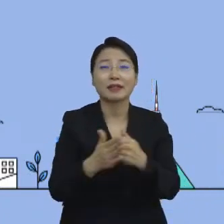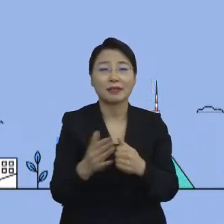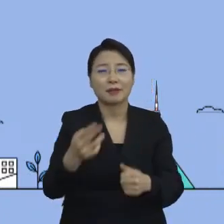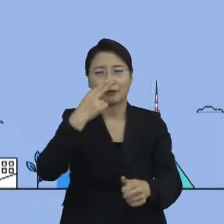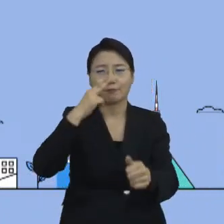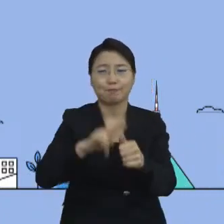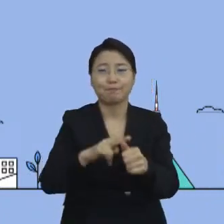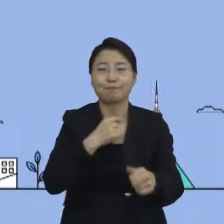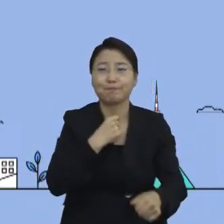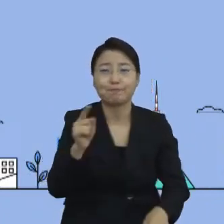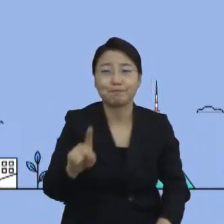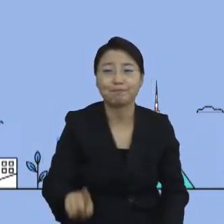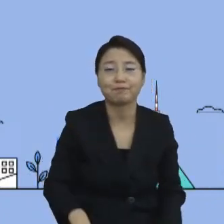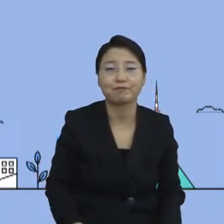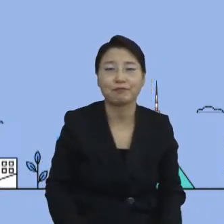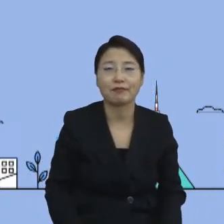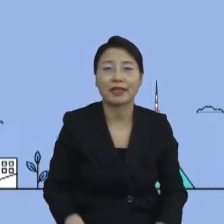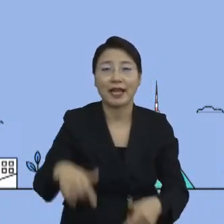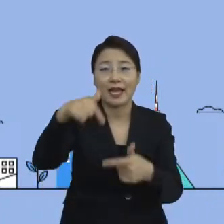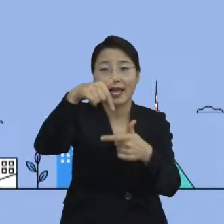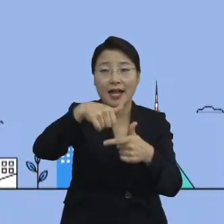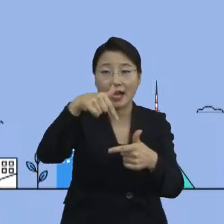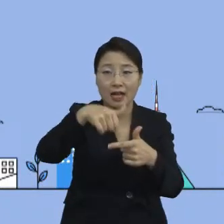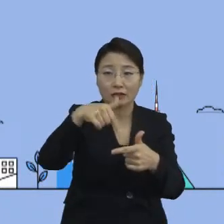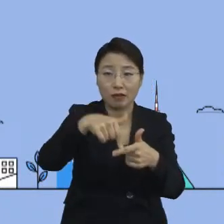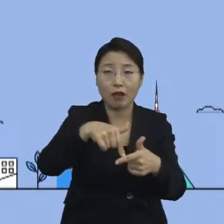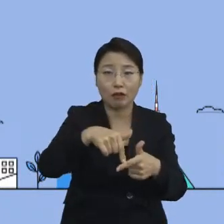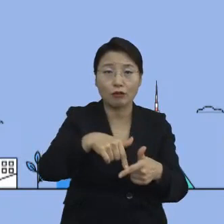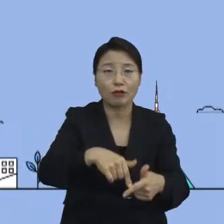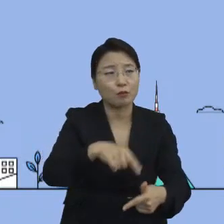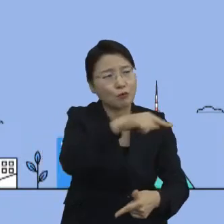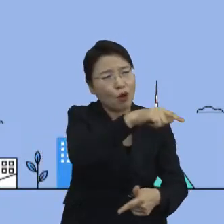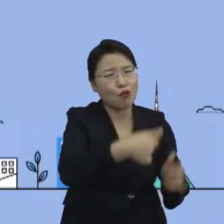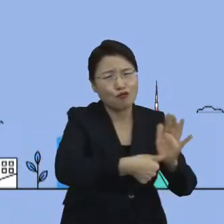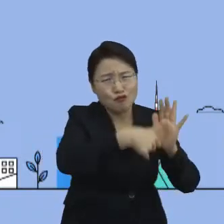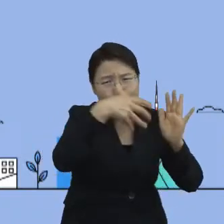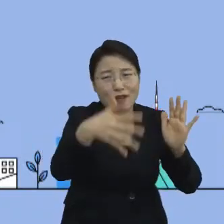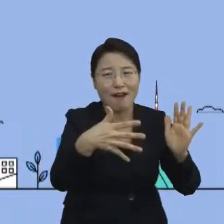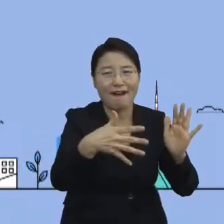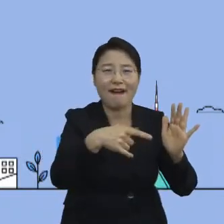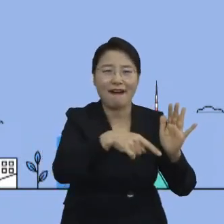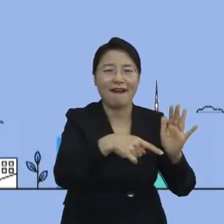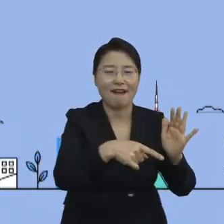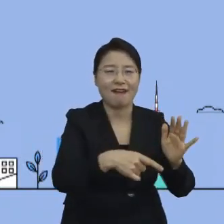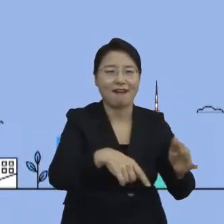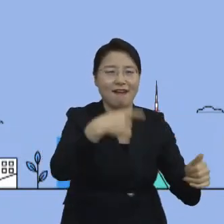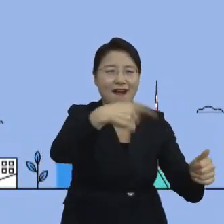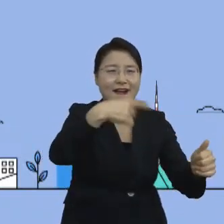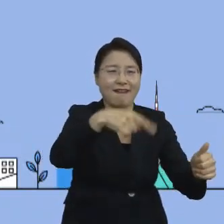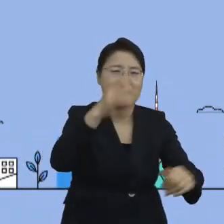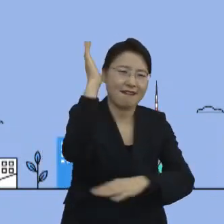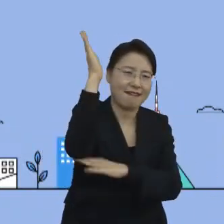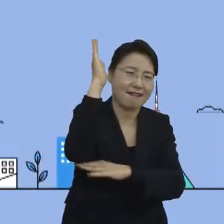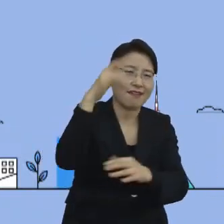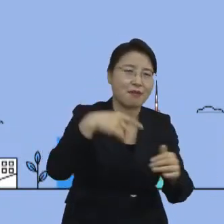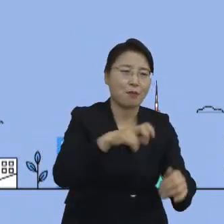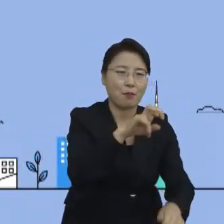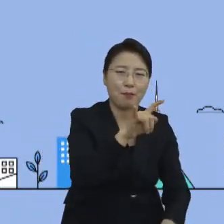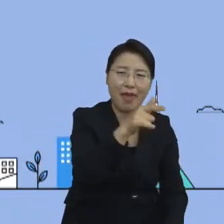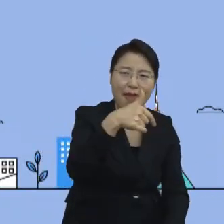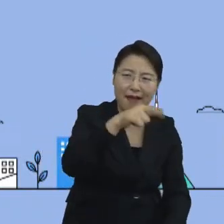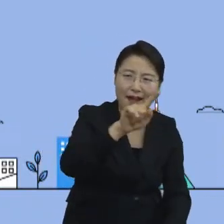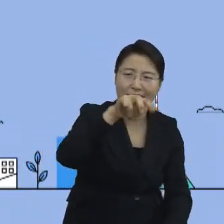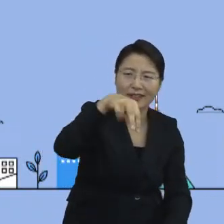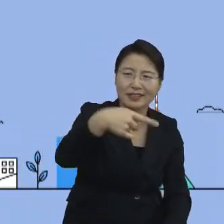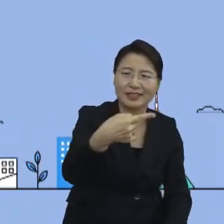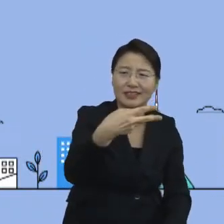합니다. 강남에 누구라도 듣고 싶어 하는 최고급 학원, 뭐 메가스터디니 뭐